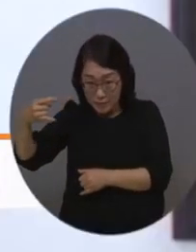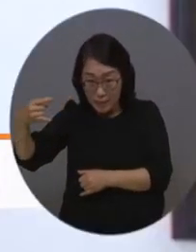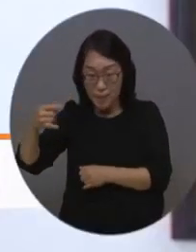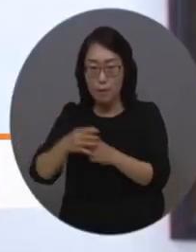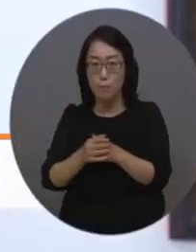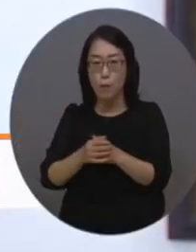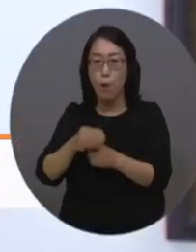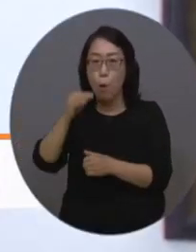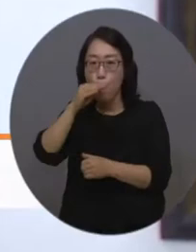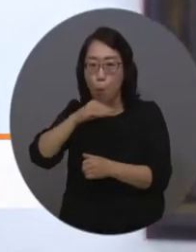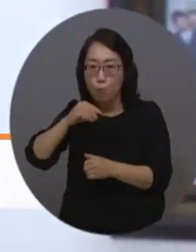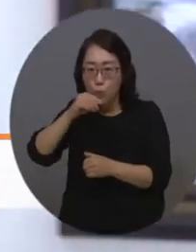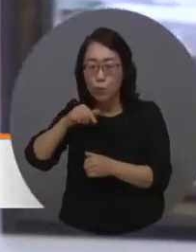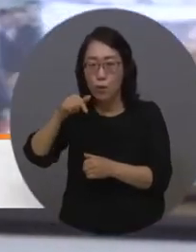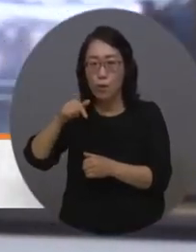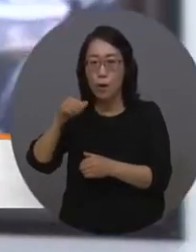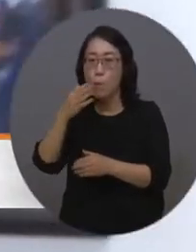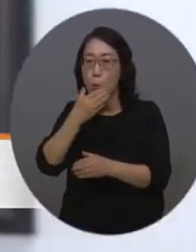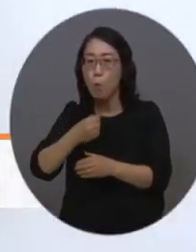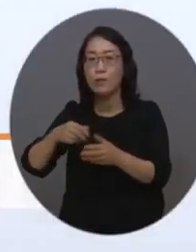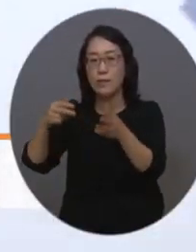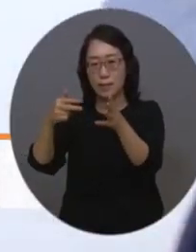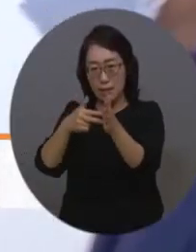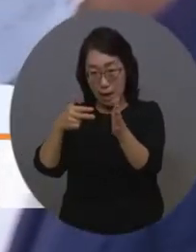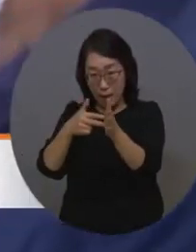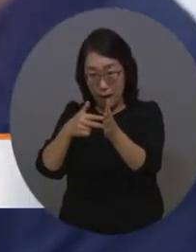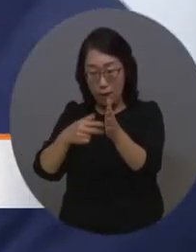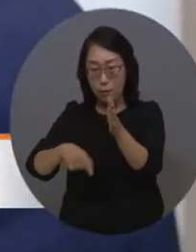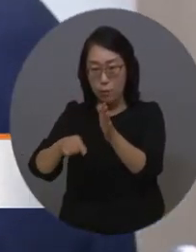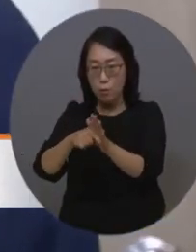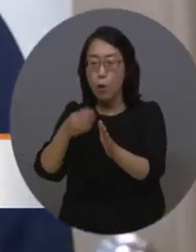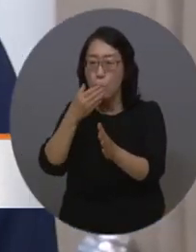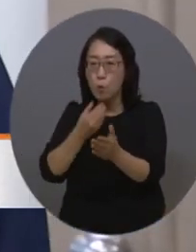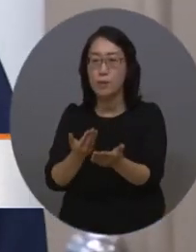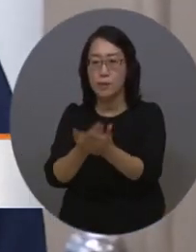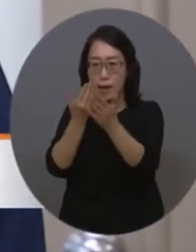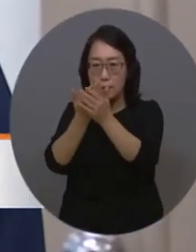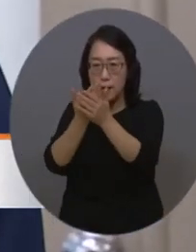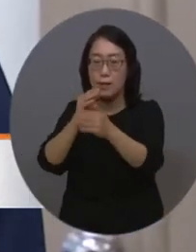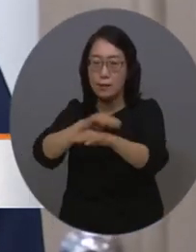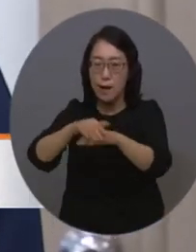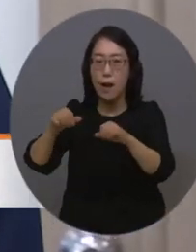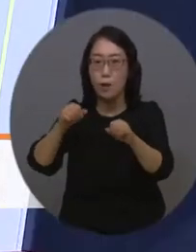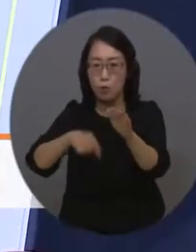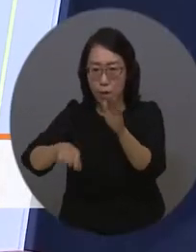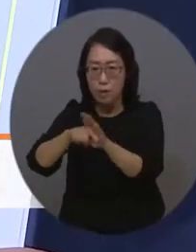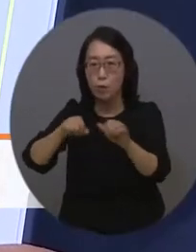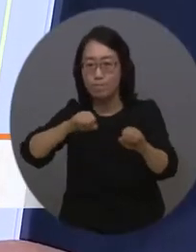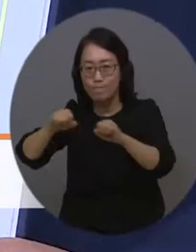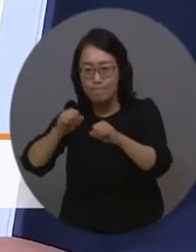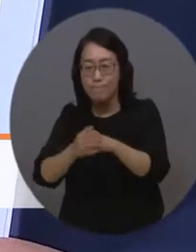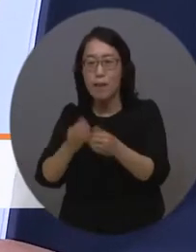복지재단 장애인신문을 총괄하며 장애인 복지 향상에 기여해왔으며 나눔과 배려를